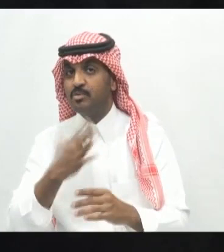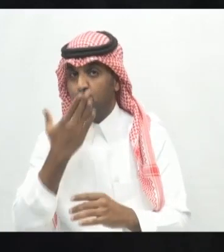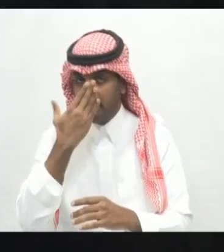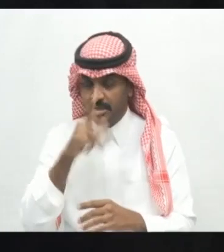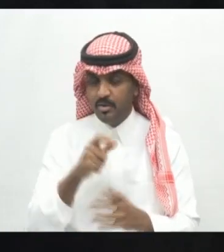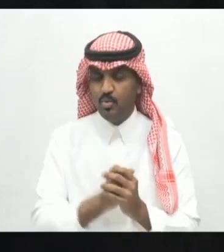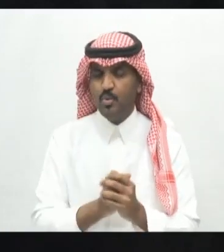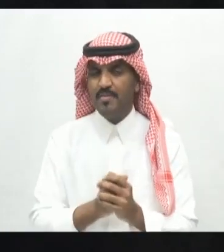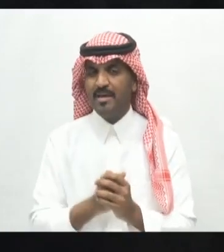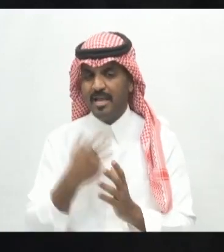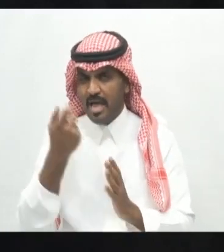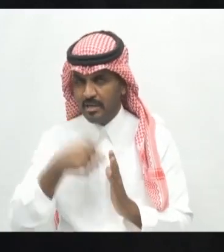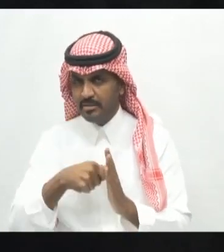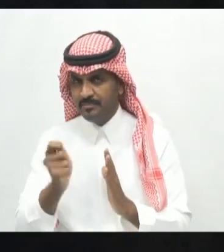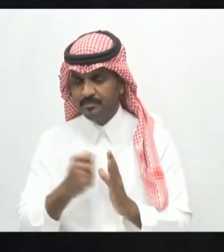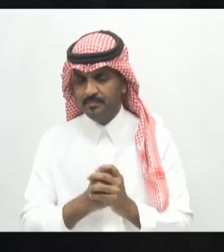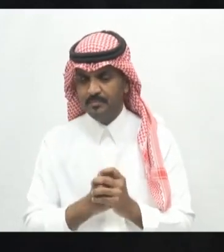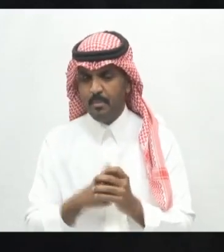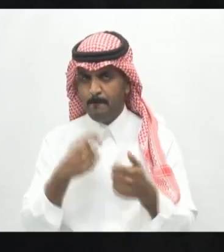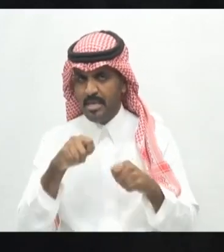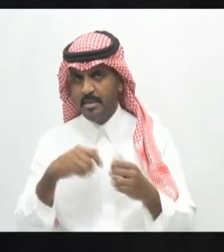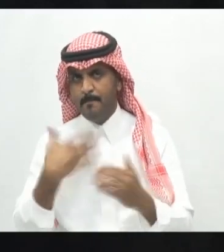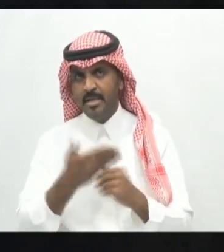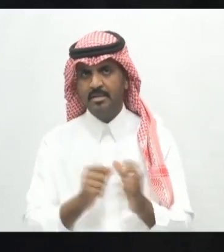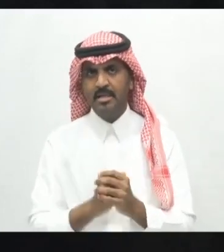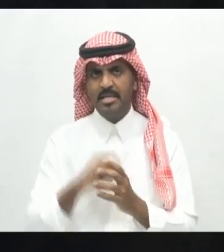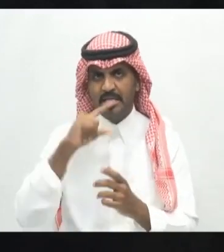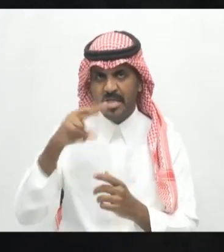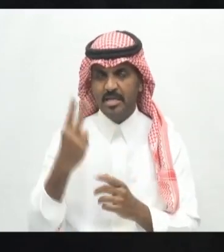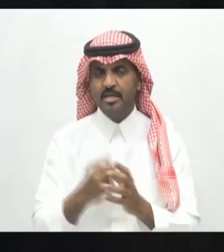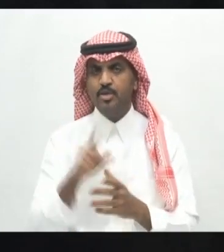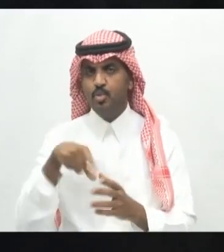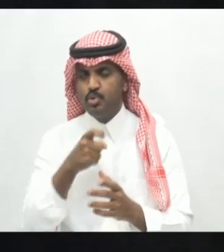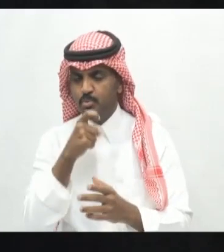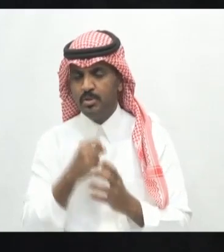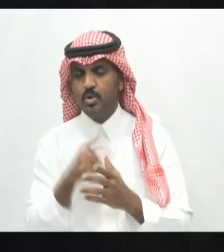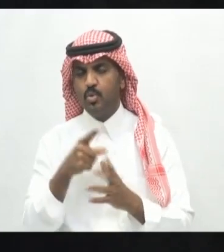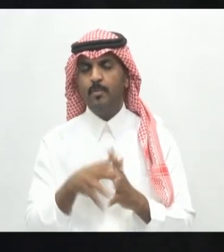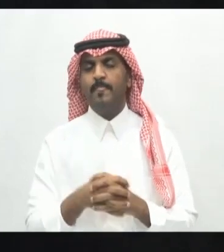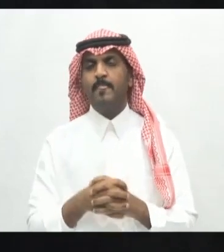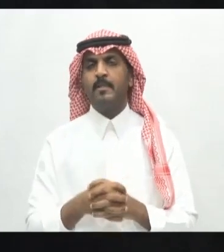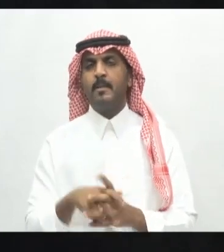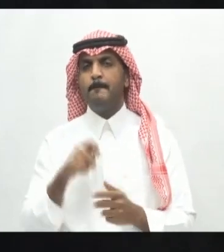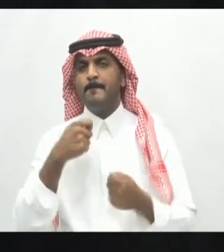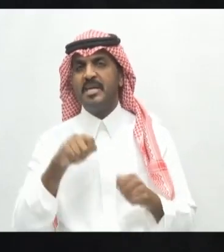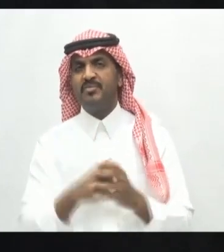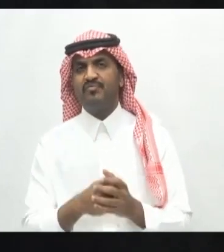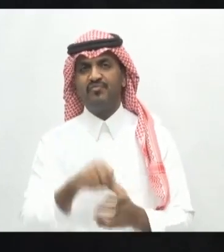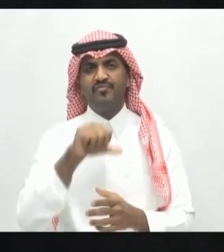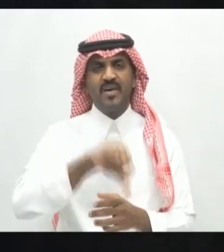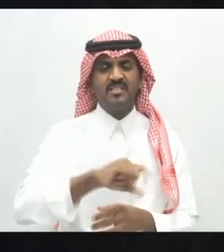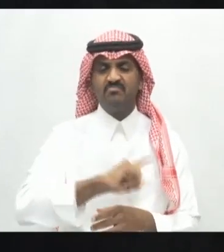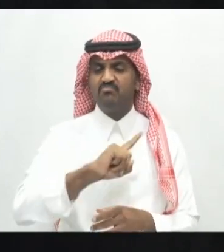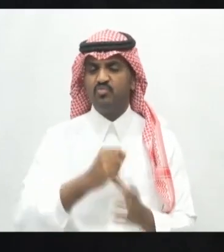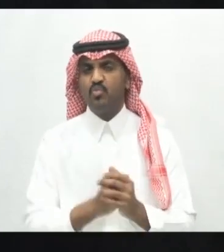ذات العقد عفوا وهو البيع بعد النداء الثاني يوم الجمعه فنقول ان البيع فاسد ولا